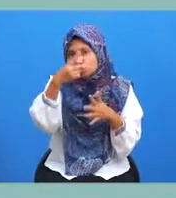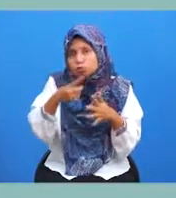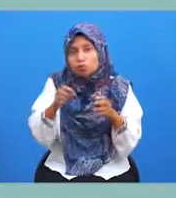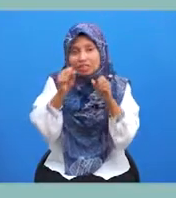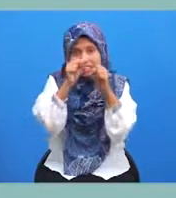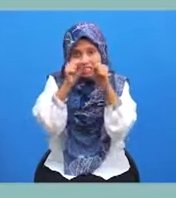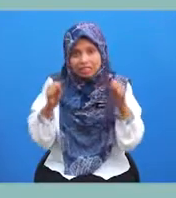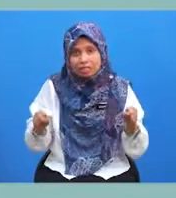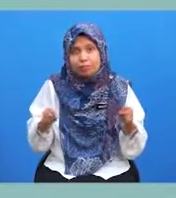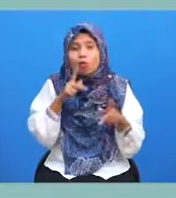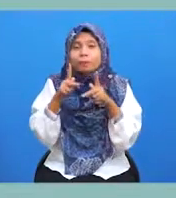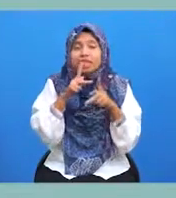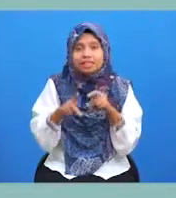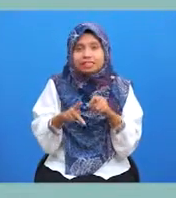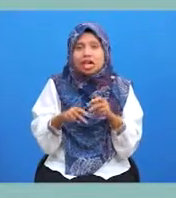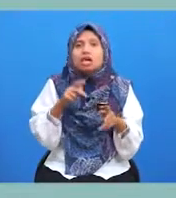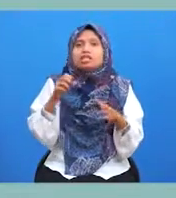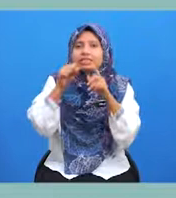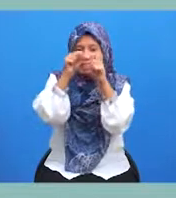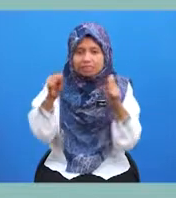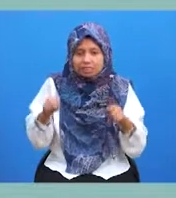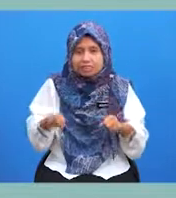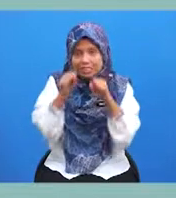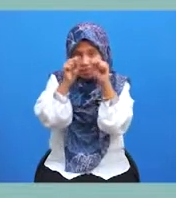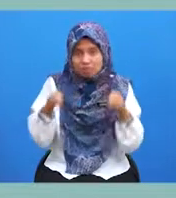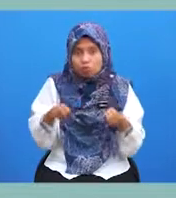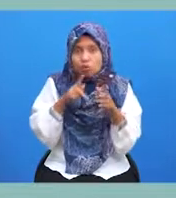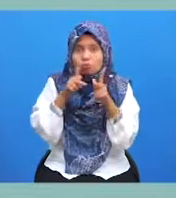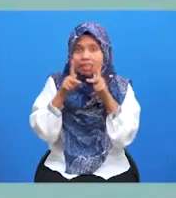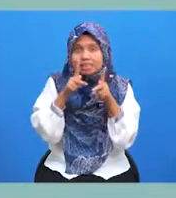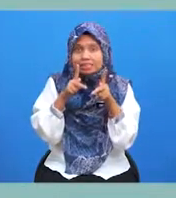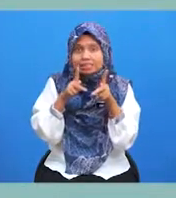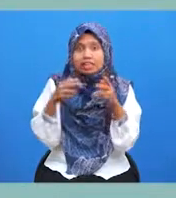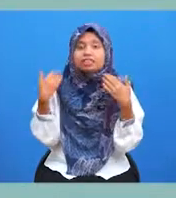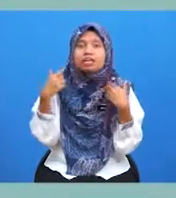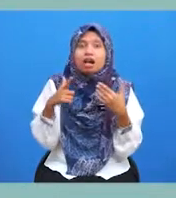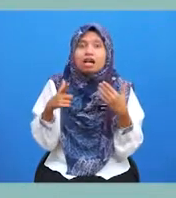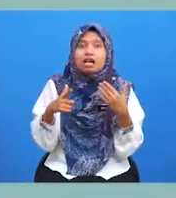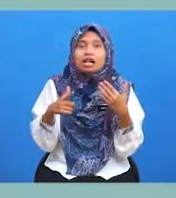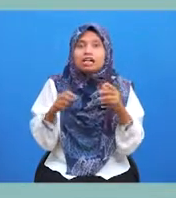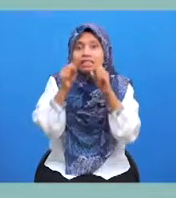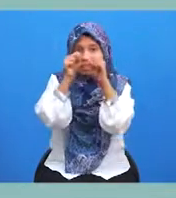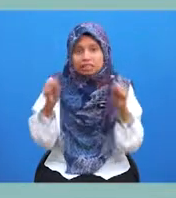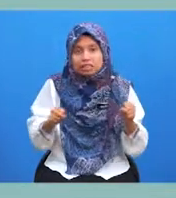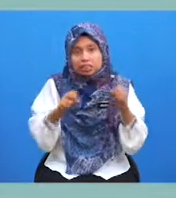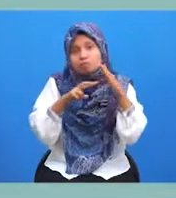komunikasi. Sistem komunikasi pula terdiri daripada sistem satelit di